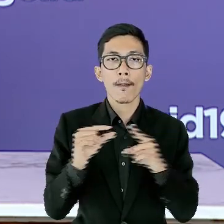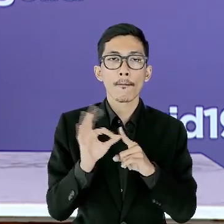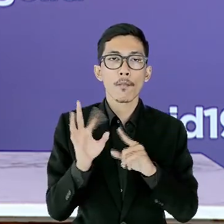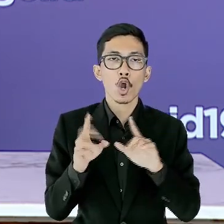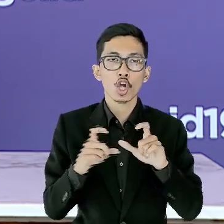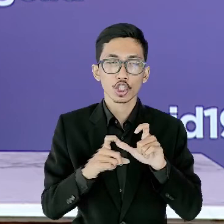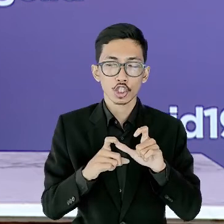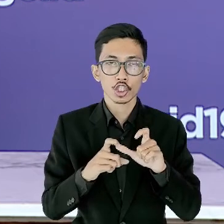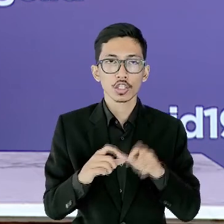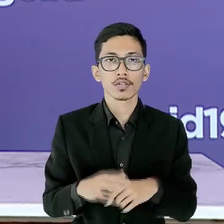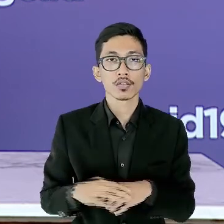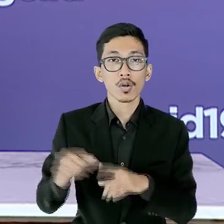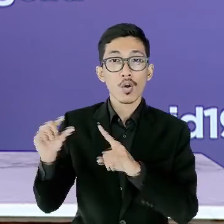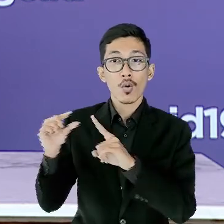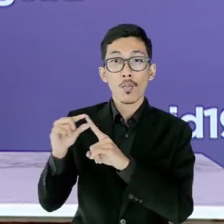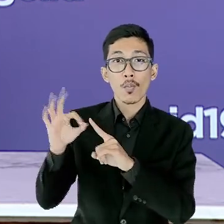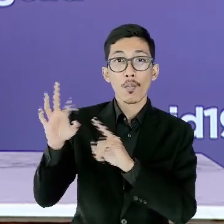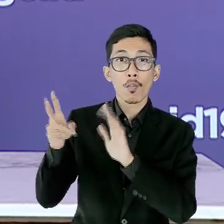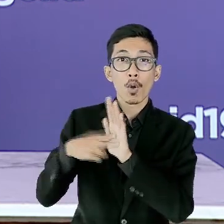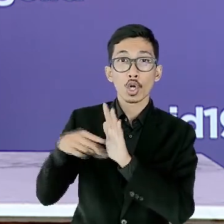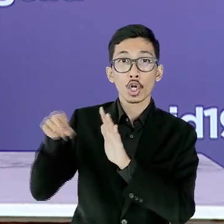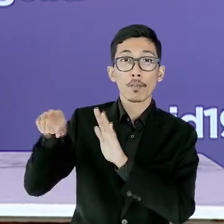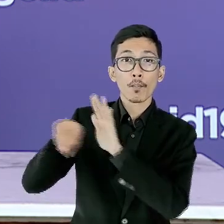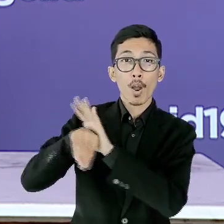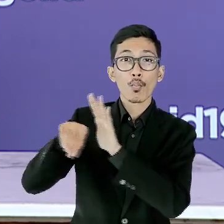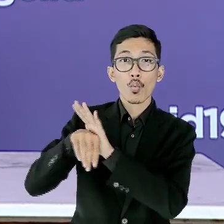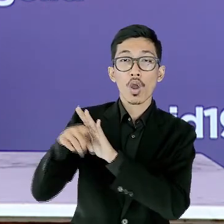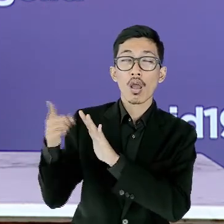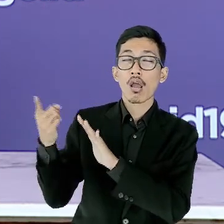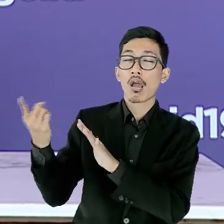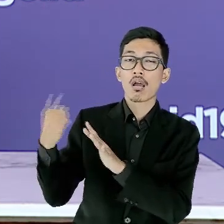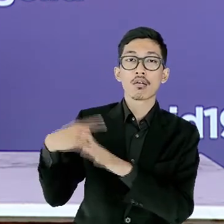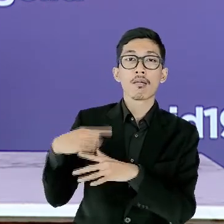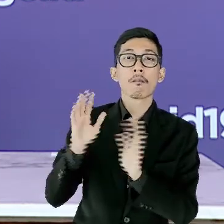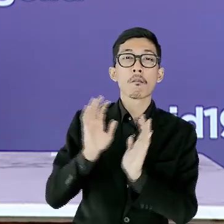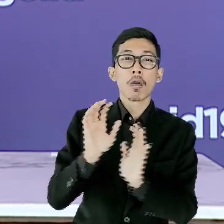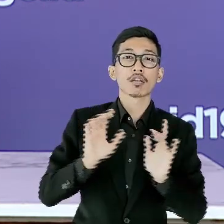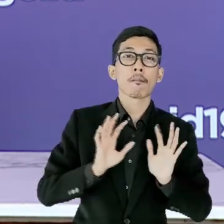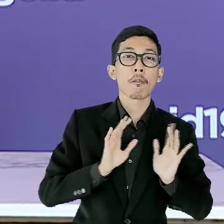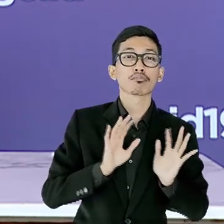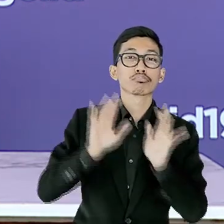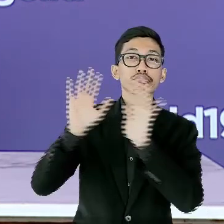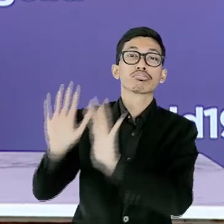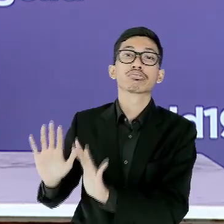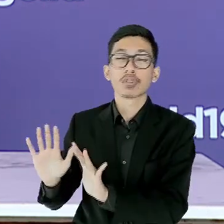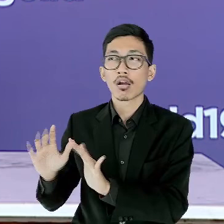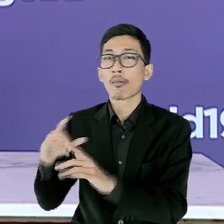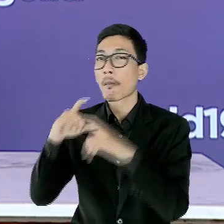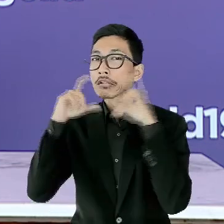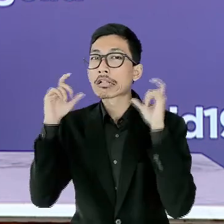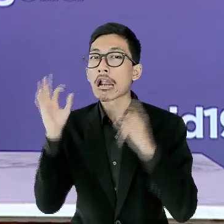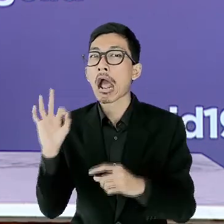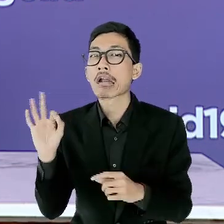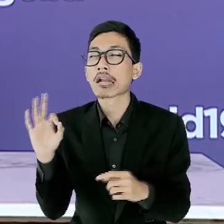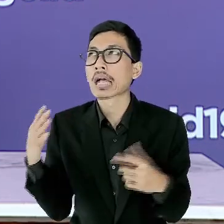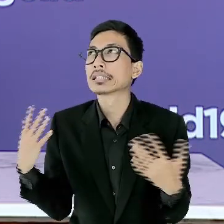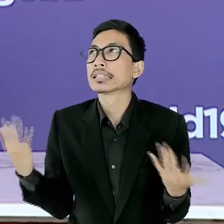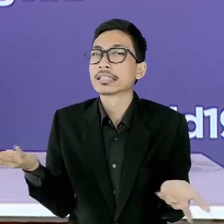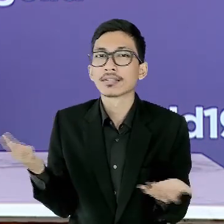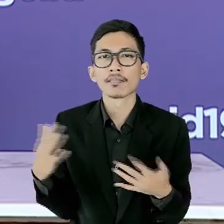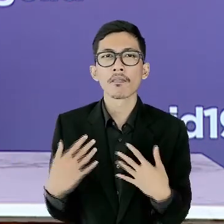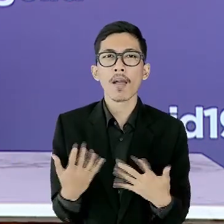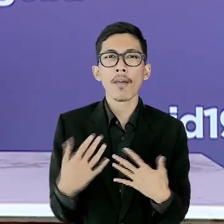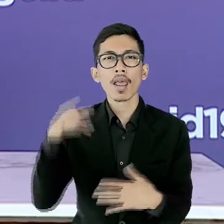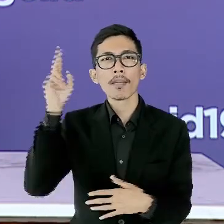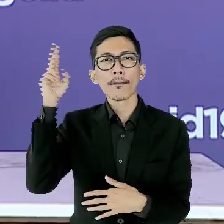kali ini banyak penonton yang hadir tidak memakai masker. Klaster PON juga terus bertambah. Bagaimana pemerintah menjamin penyebaran COVID-19